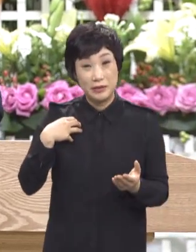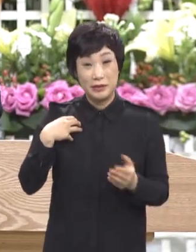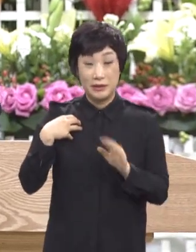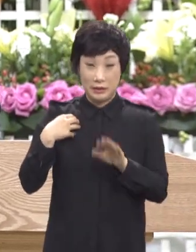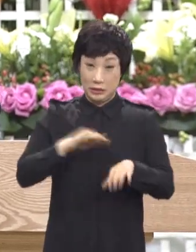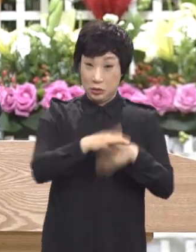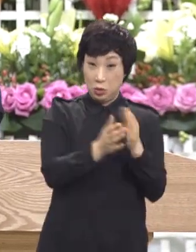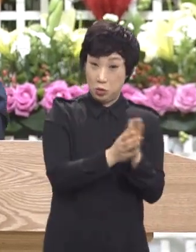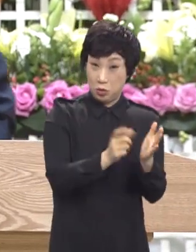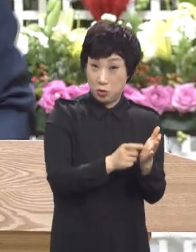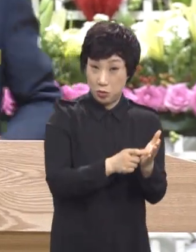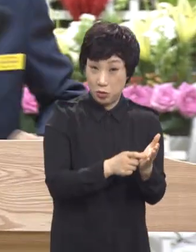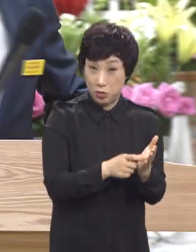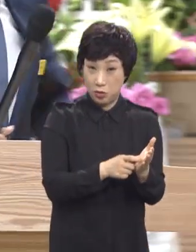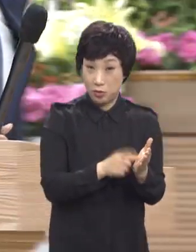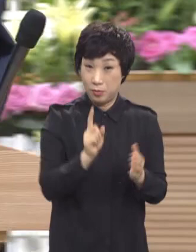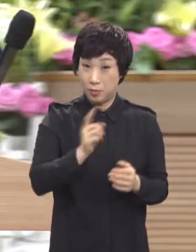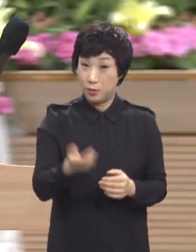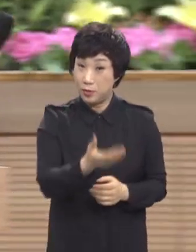성경에